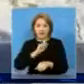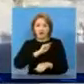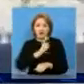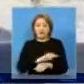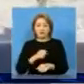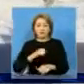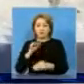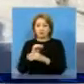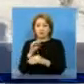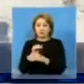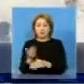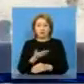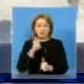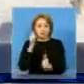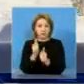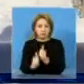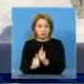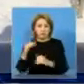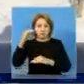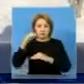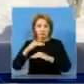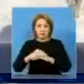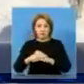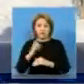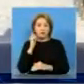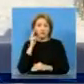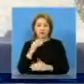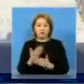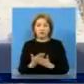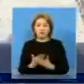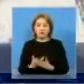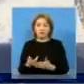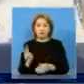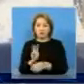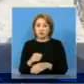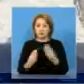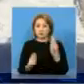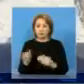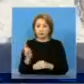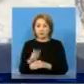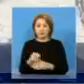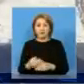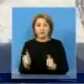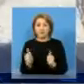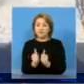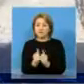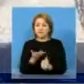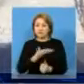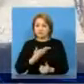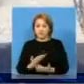үлесімізді қостық. Біз күнде кешке әбеттен кейін түстен кейін осы жаққа ойнауға келеміз. Жақында ғана